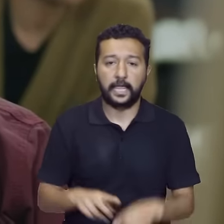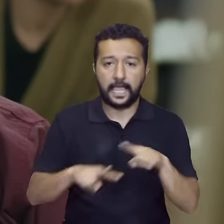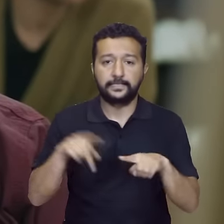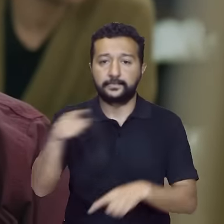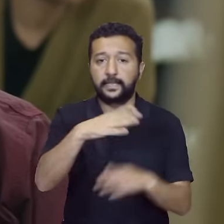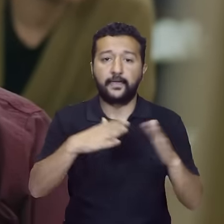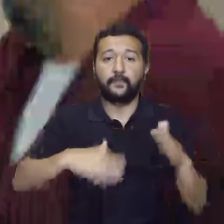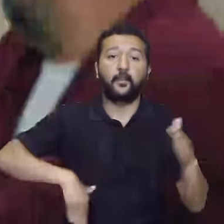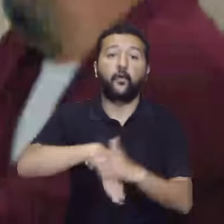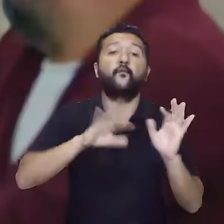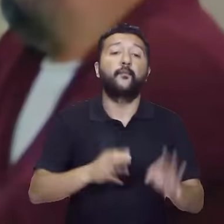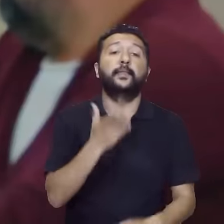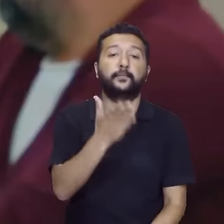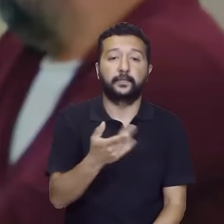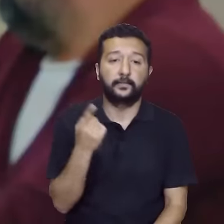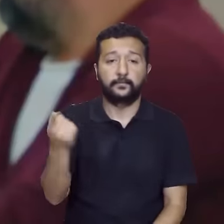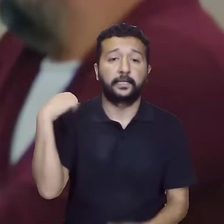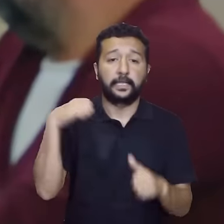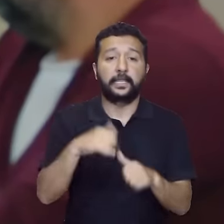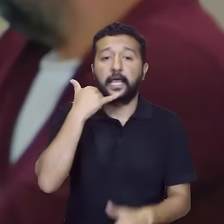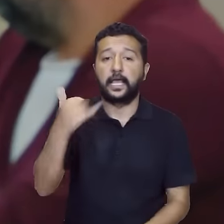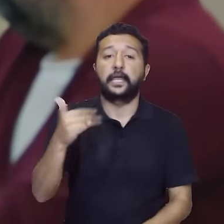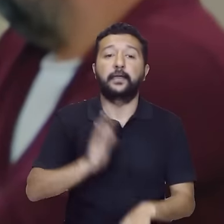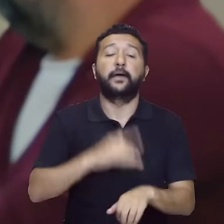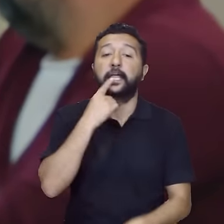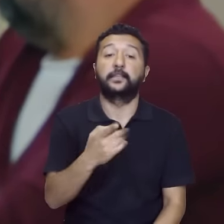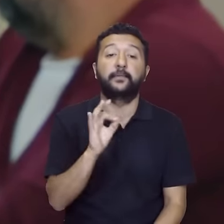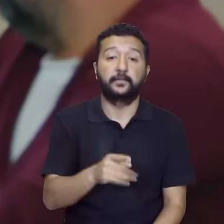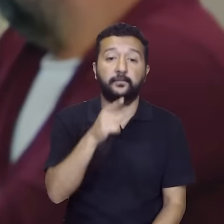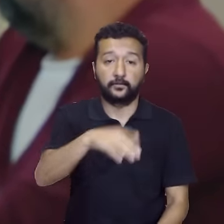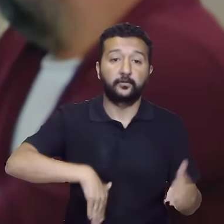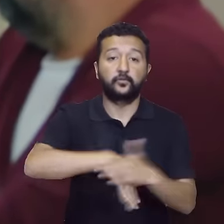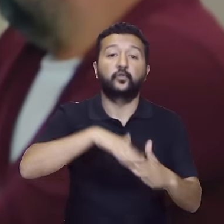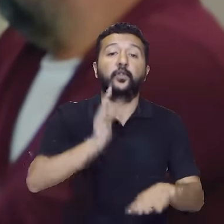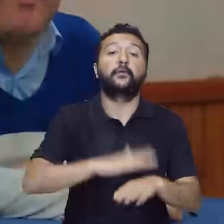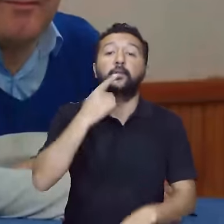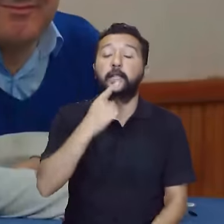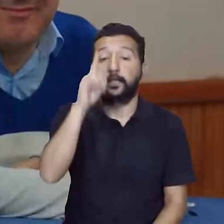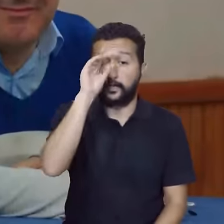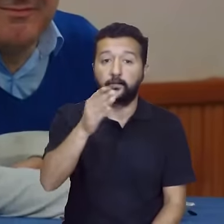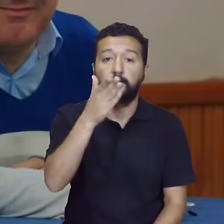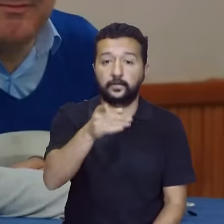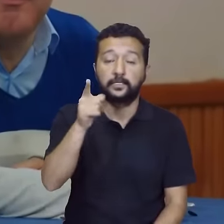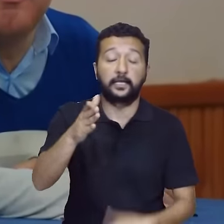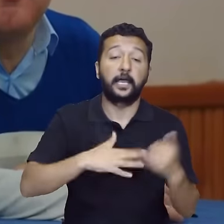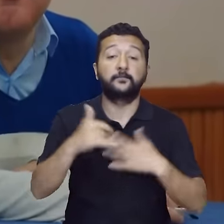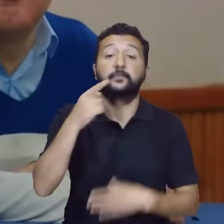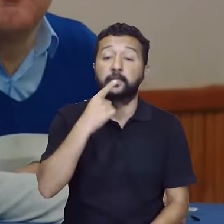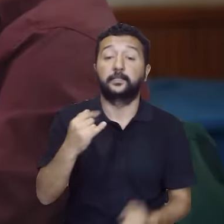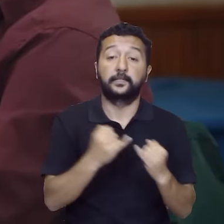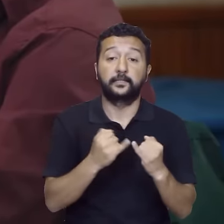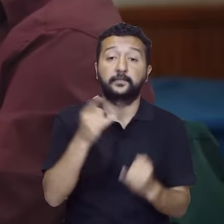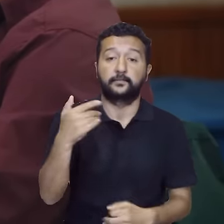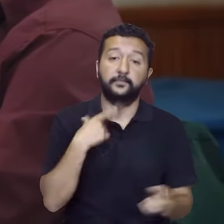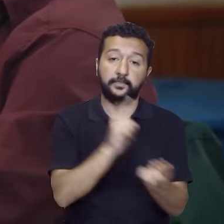Ayşen seni evden kovmadı mı? Ha? Bir daha beni arama demedi mi? Şutlamadı mı, alo? Orası seni ilgilendirmez